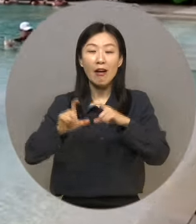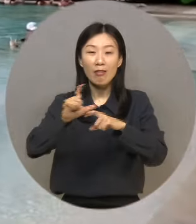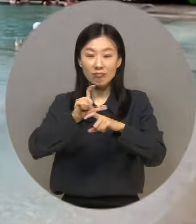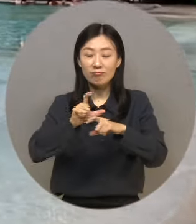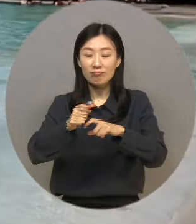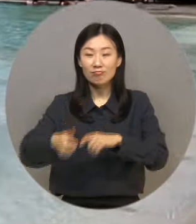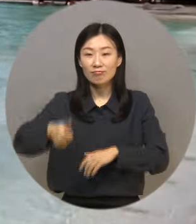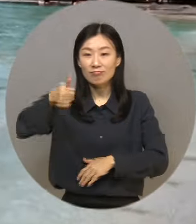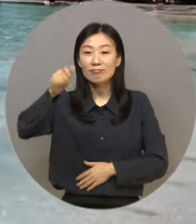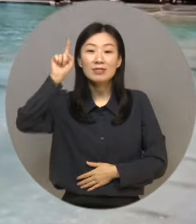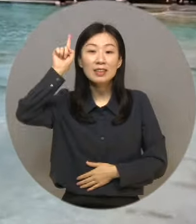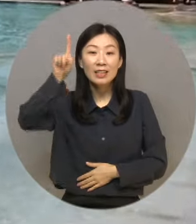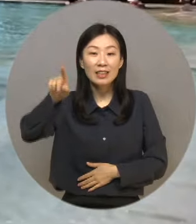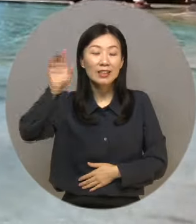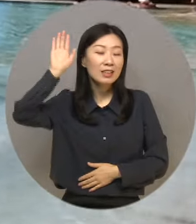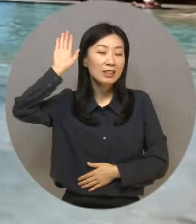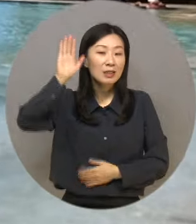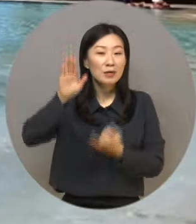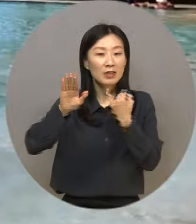돼